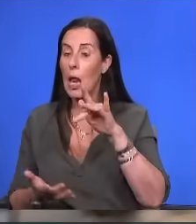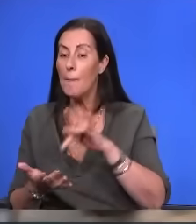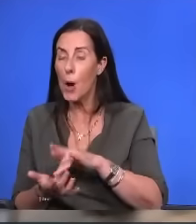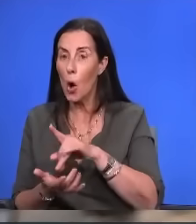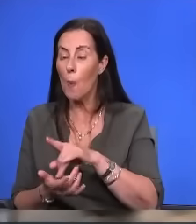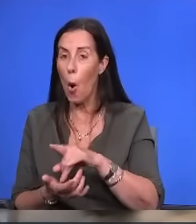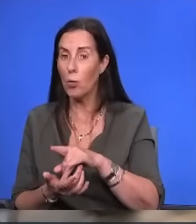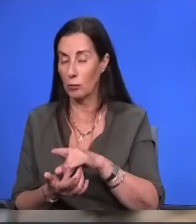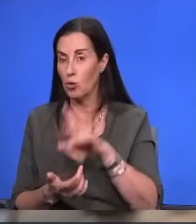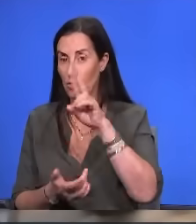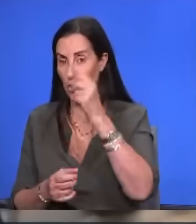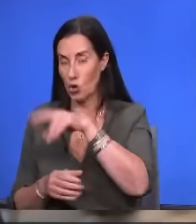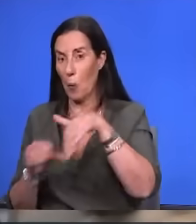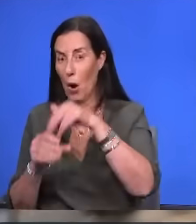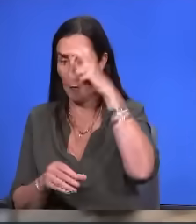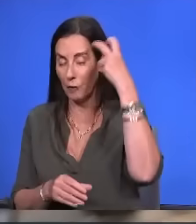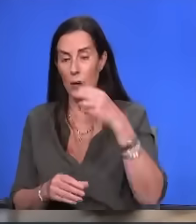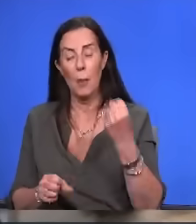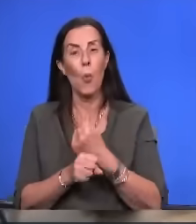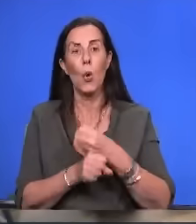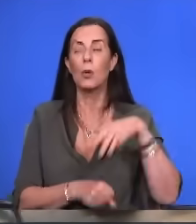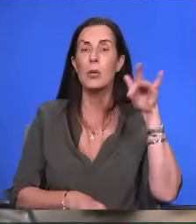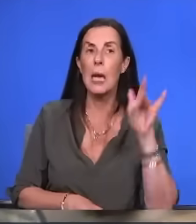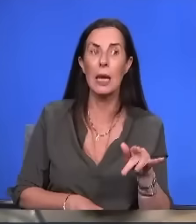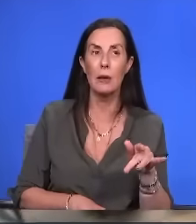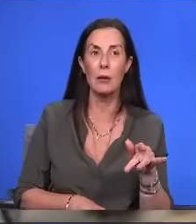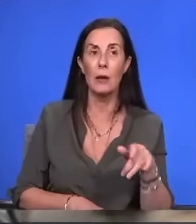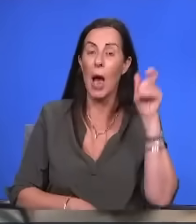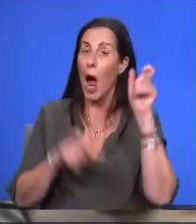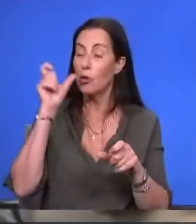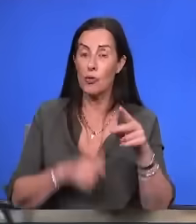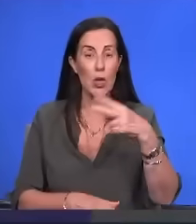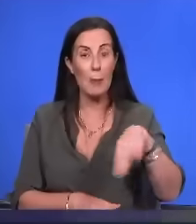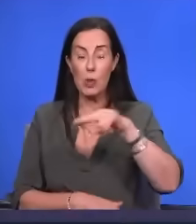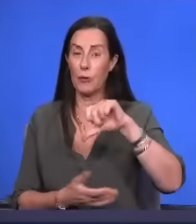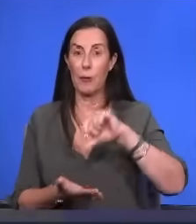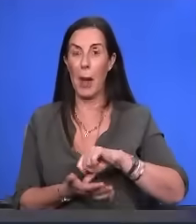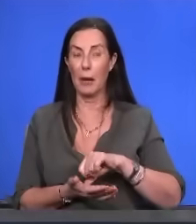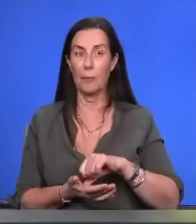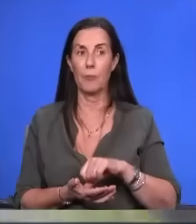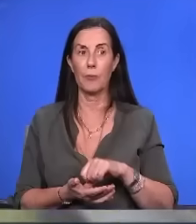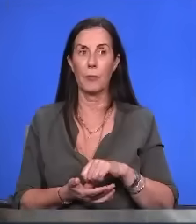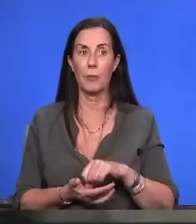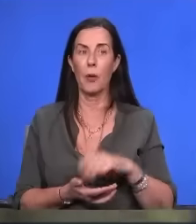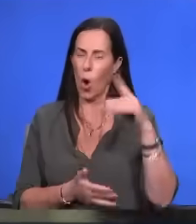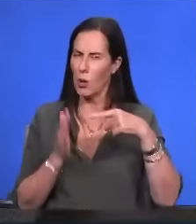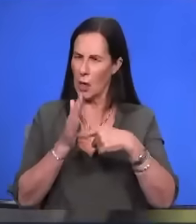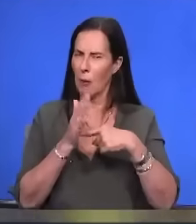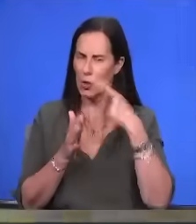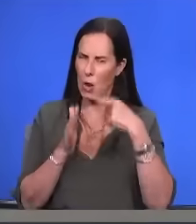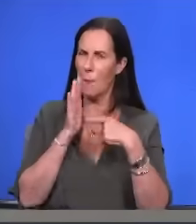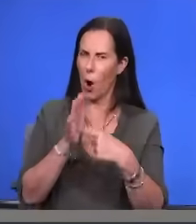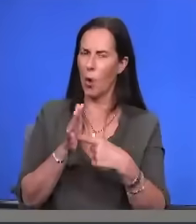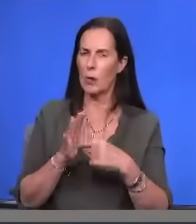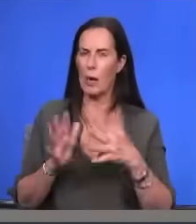למעסיקים, פעולות נגד אנשים שמסתובבים בעיר. הנה עוד כמה דוגמאות שמראות